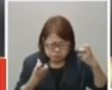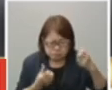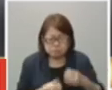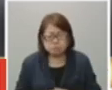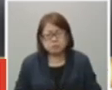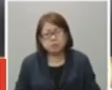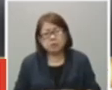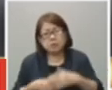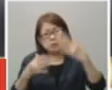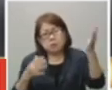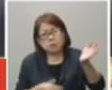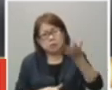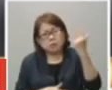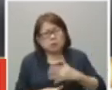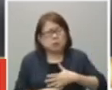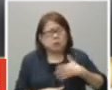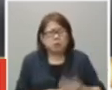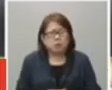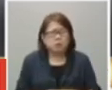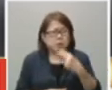ศที่มันแย่ครับ